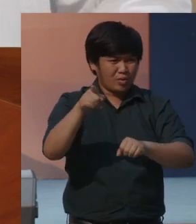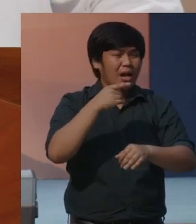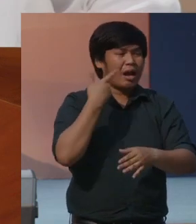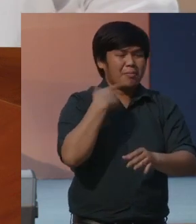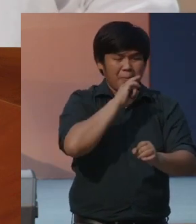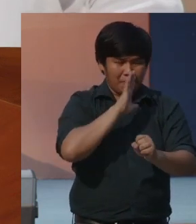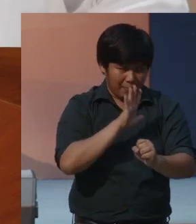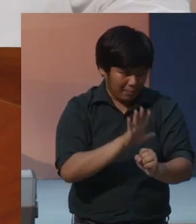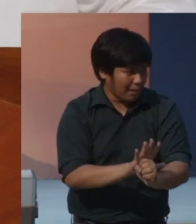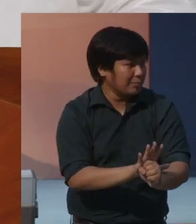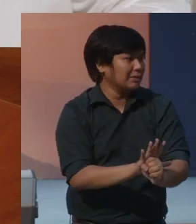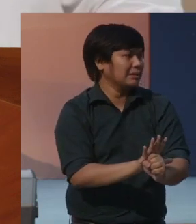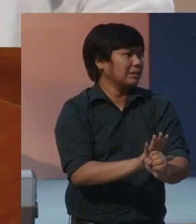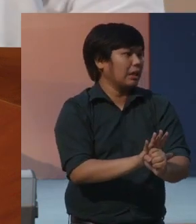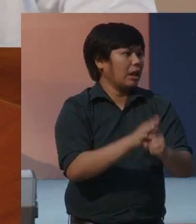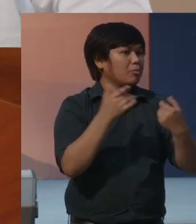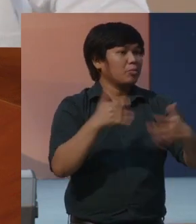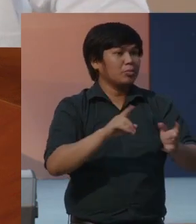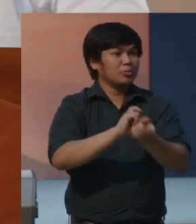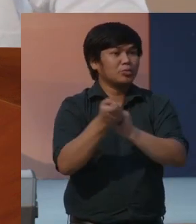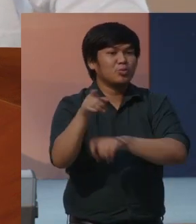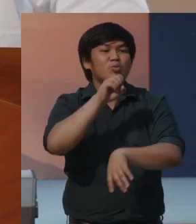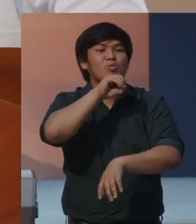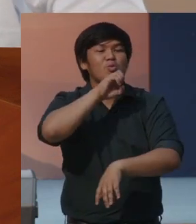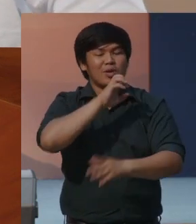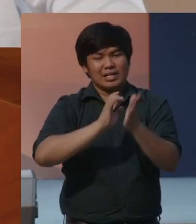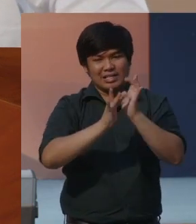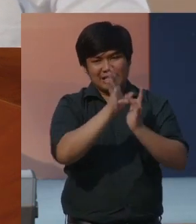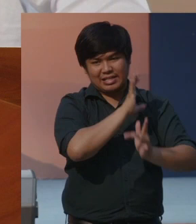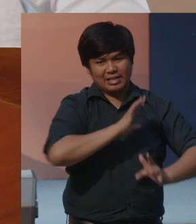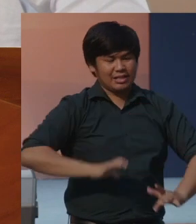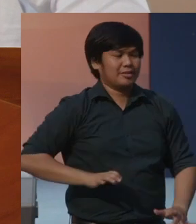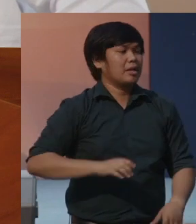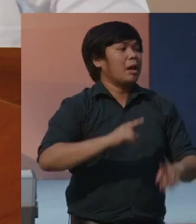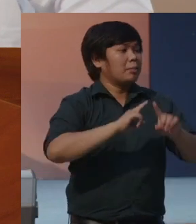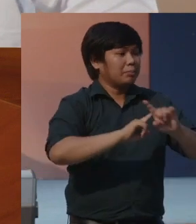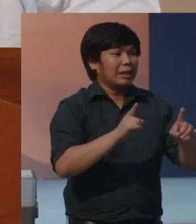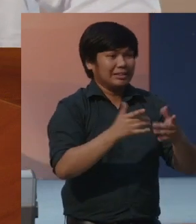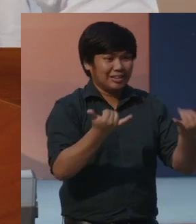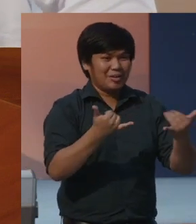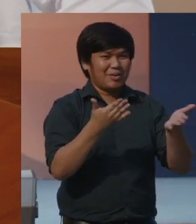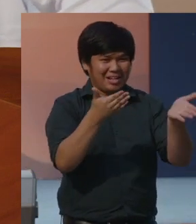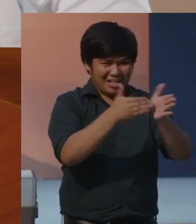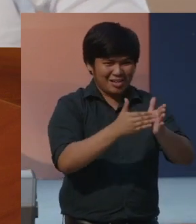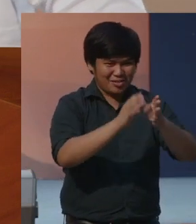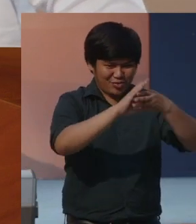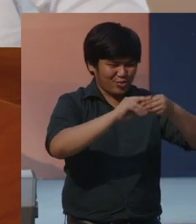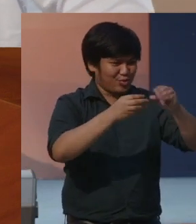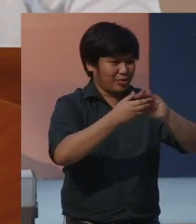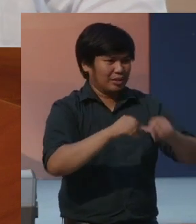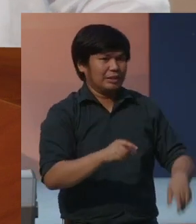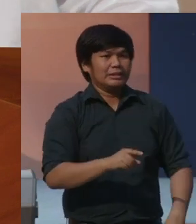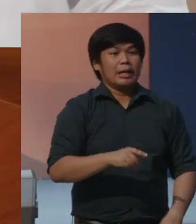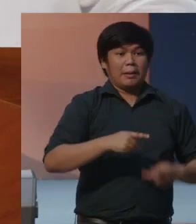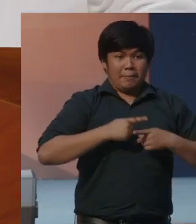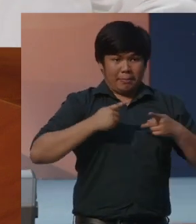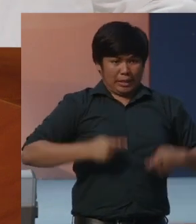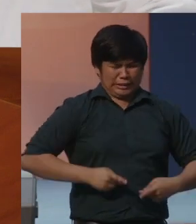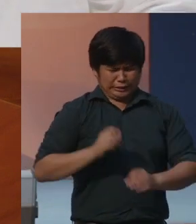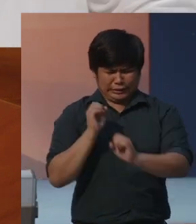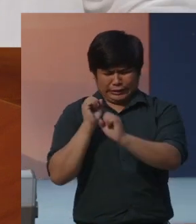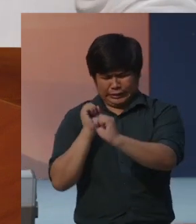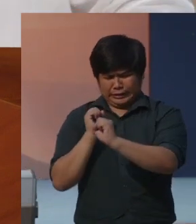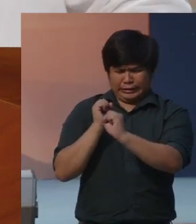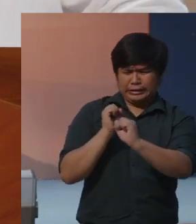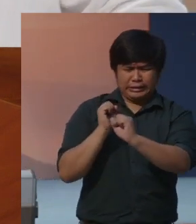Panginoong Jesus sa kanyang genealogy. So, nanguna yung Ark of the Covenant na simbolo ng presensya